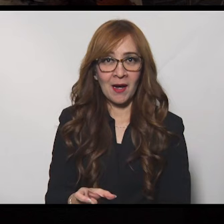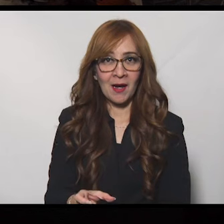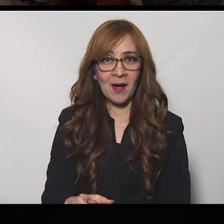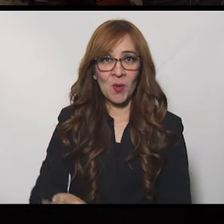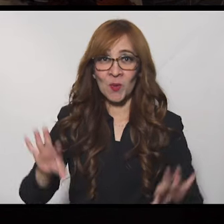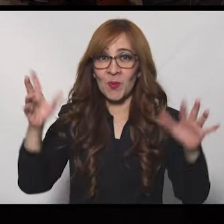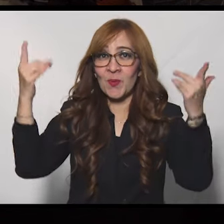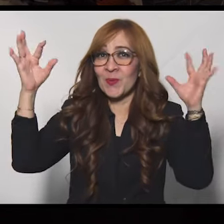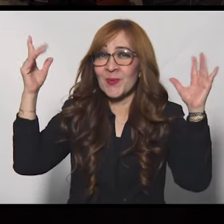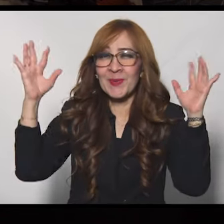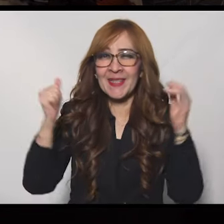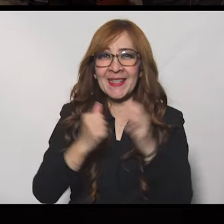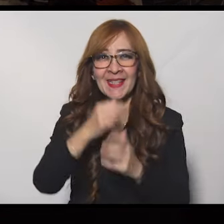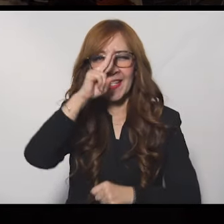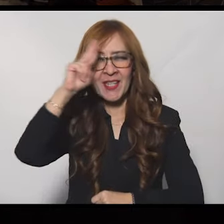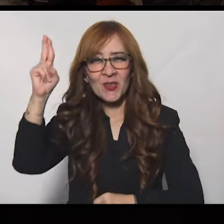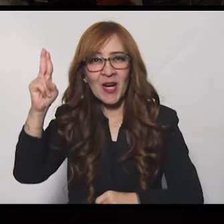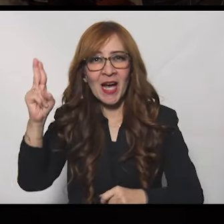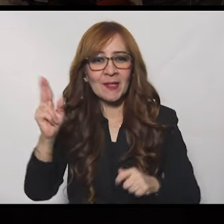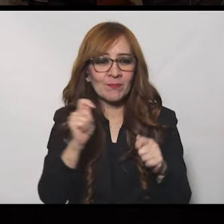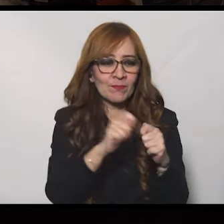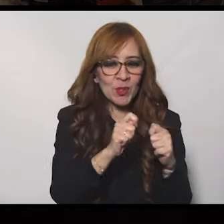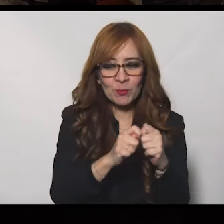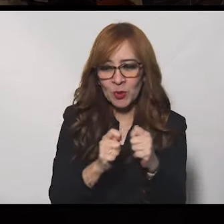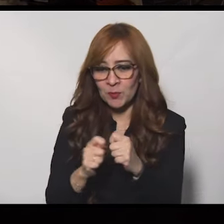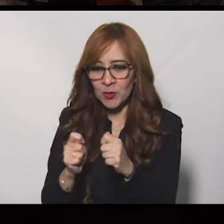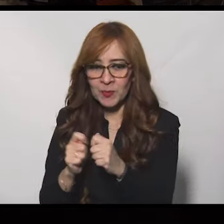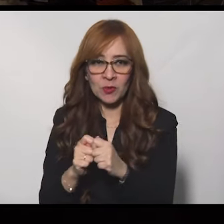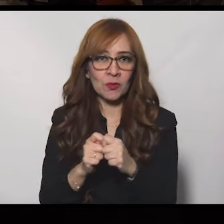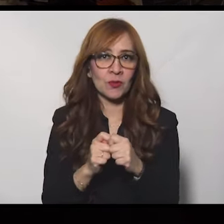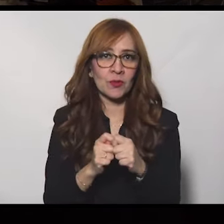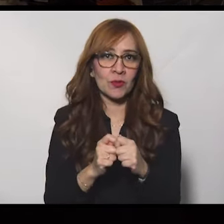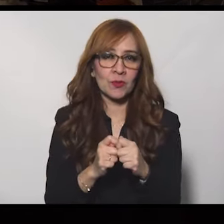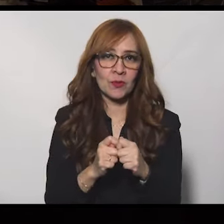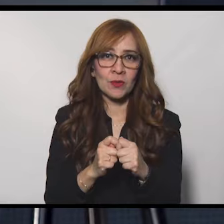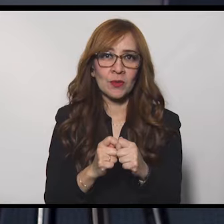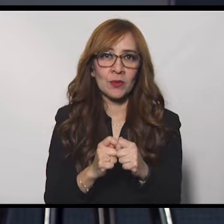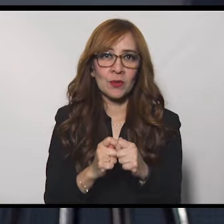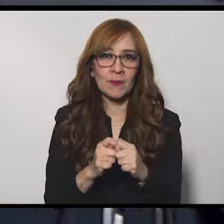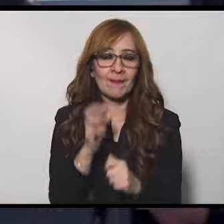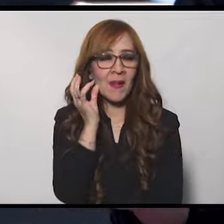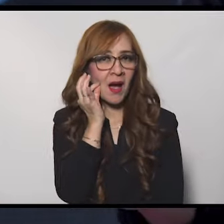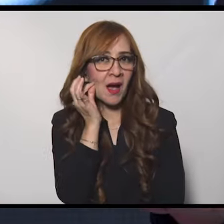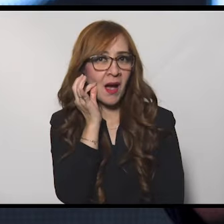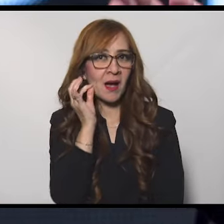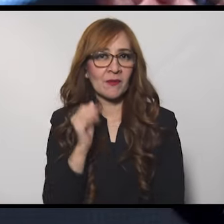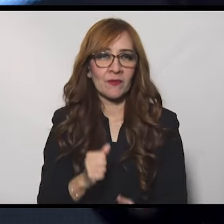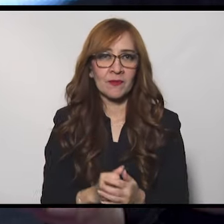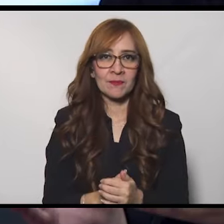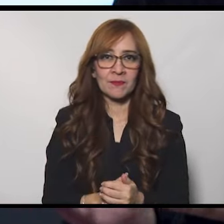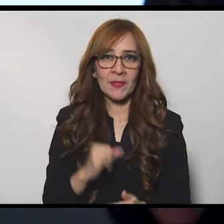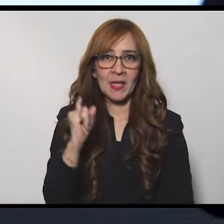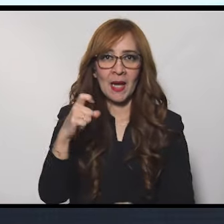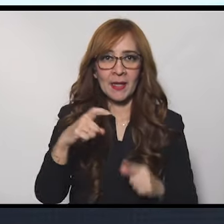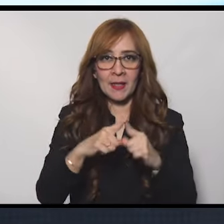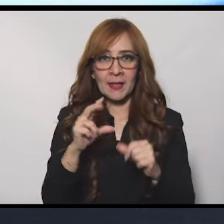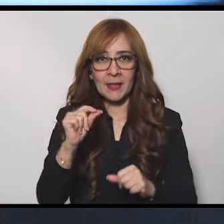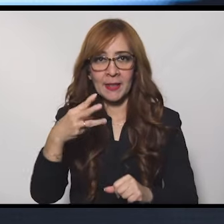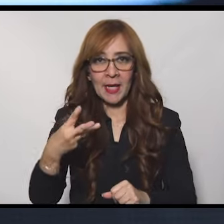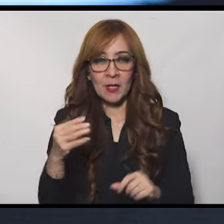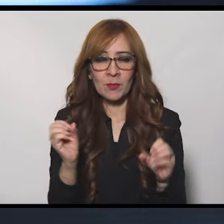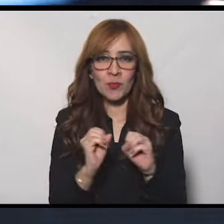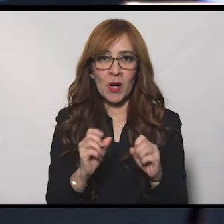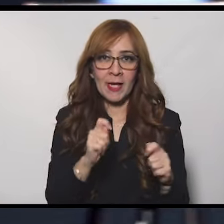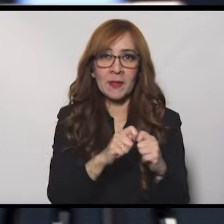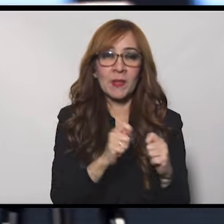God is shaping. Tuhan itu membentuk. Maaf, iCare bukan